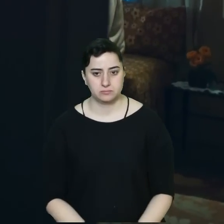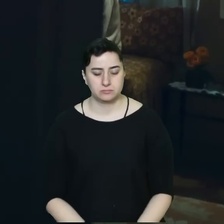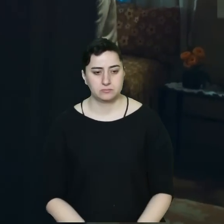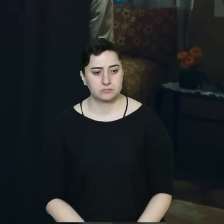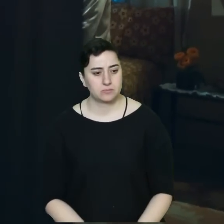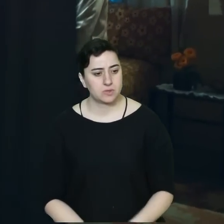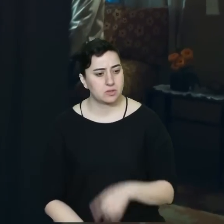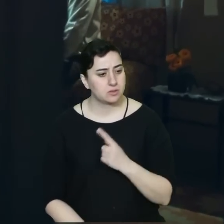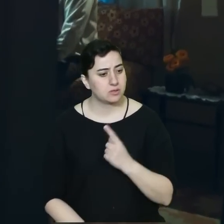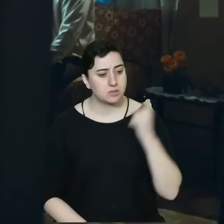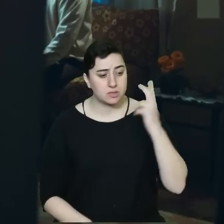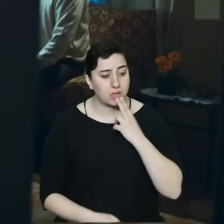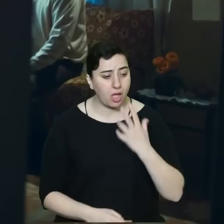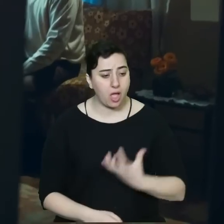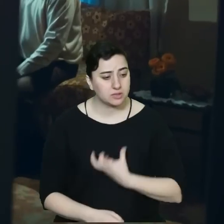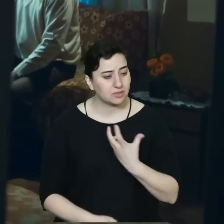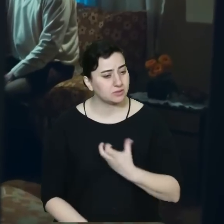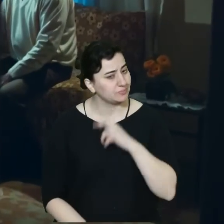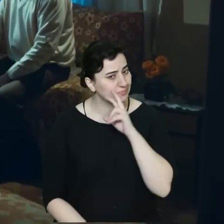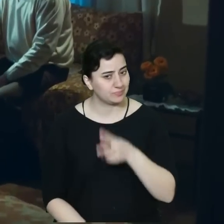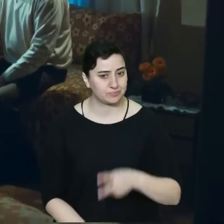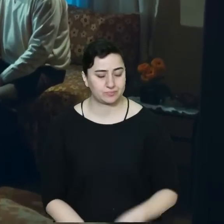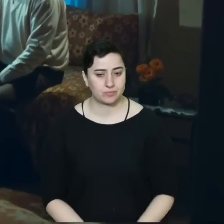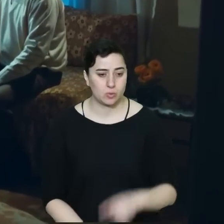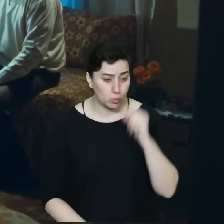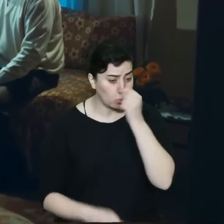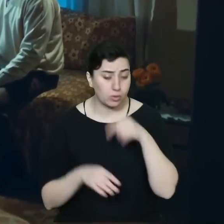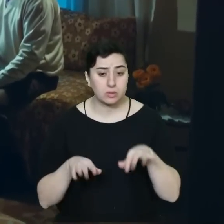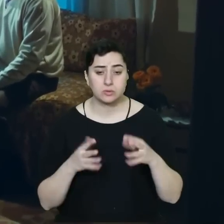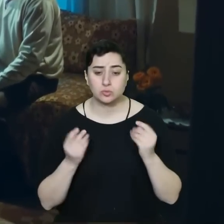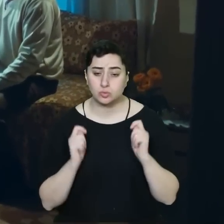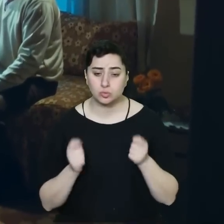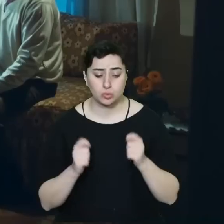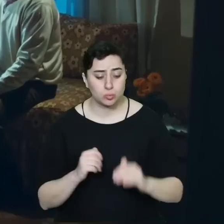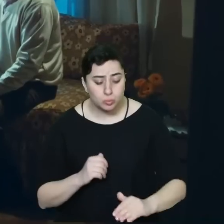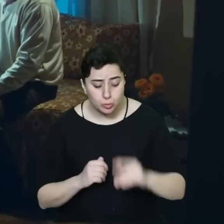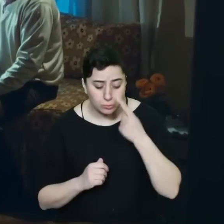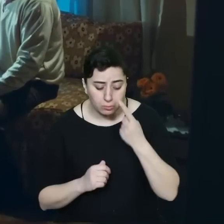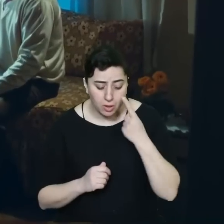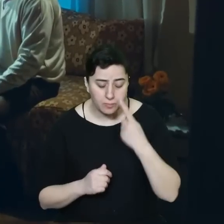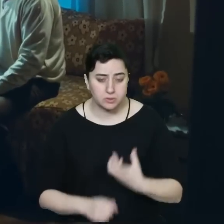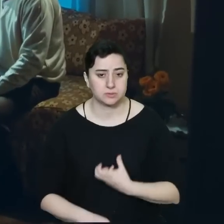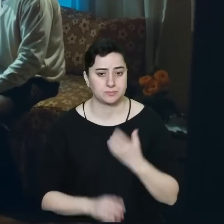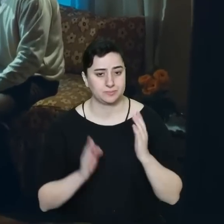Oh. Boşuna değil Hayri Hanım perişan. Kolay mı? Ne zorlukla büyüttün.